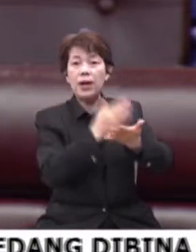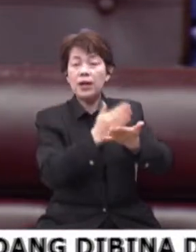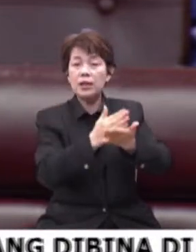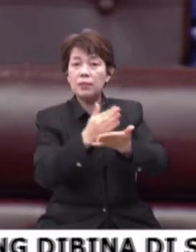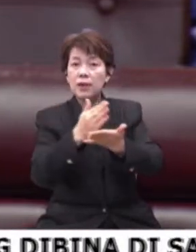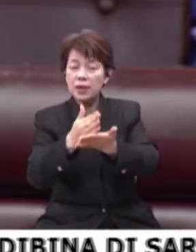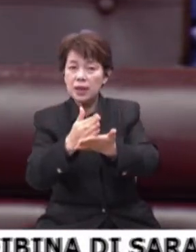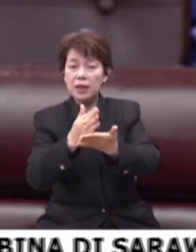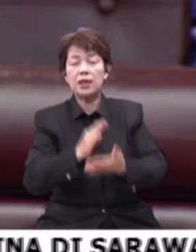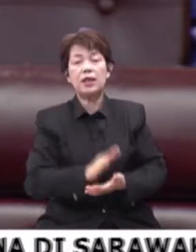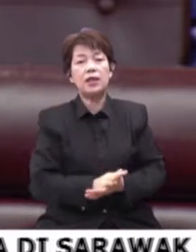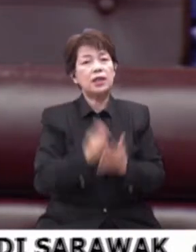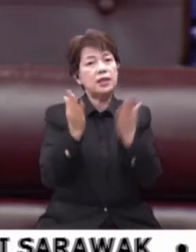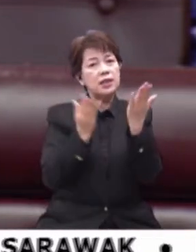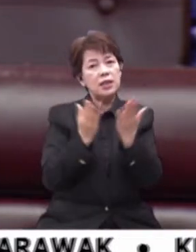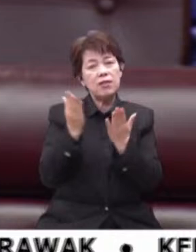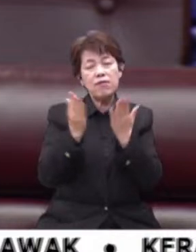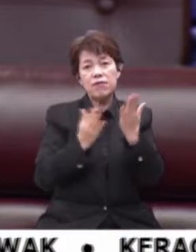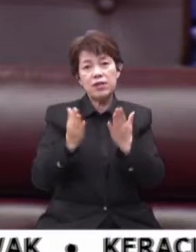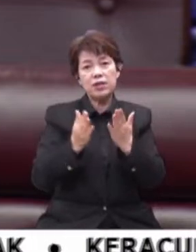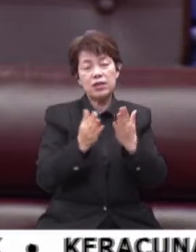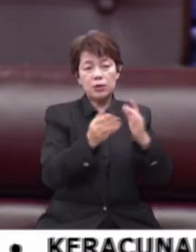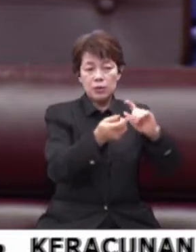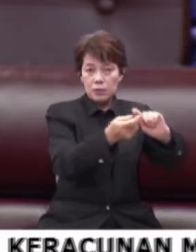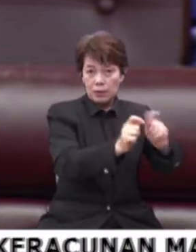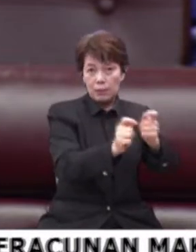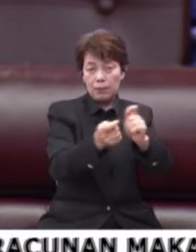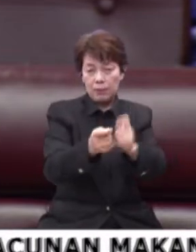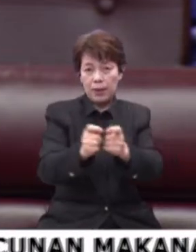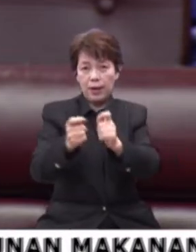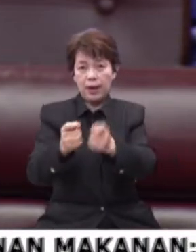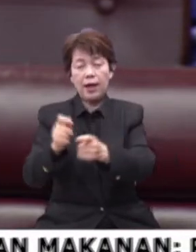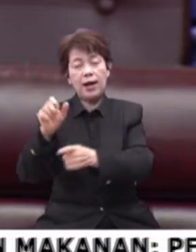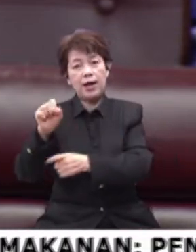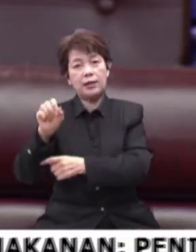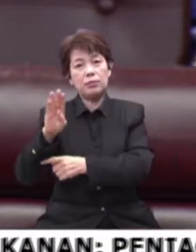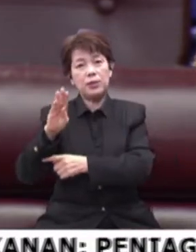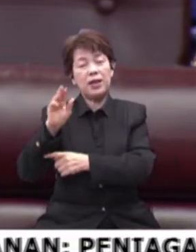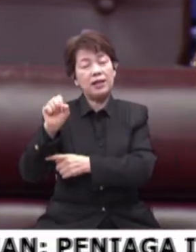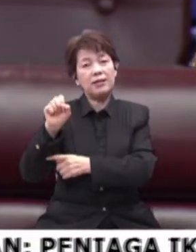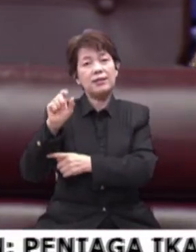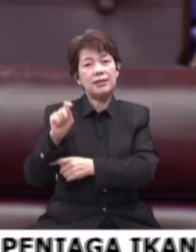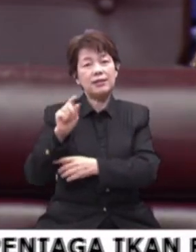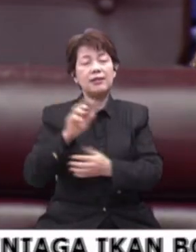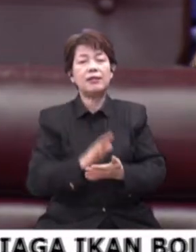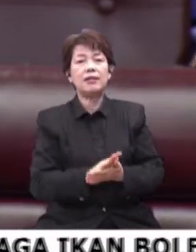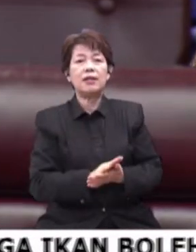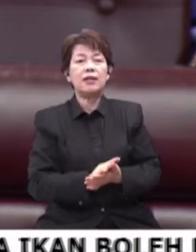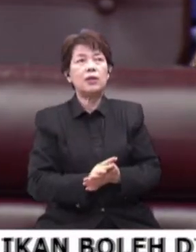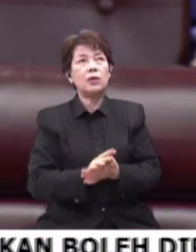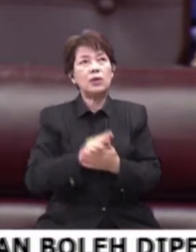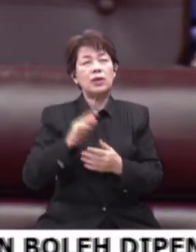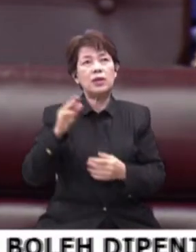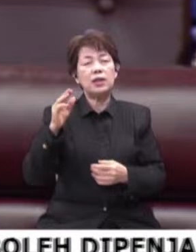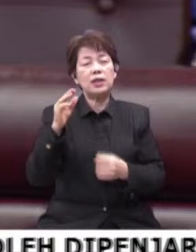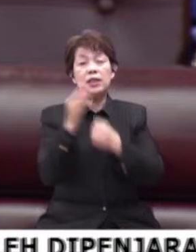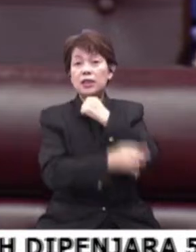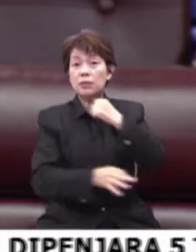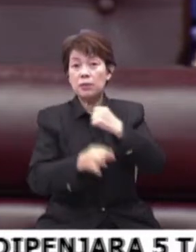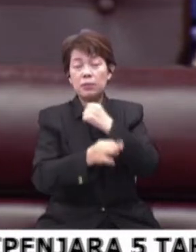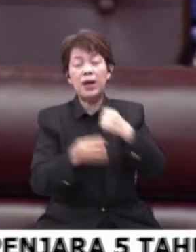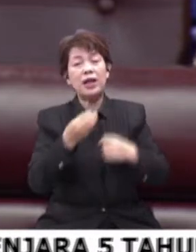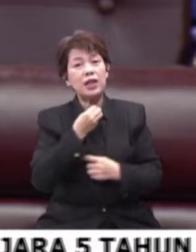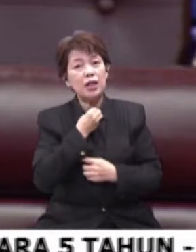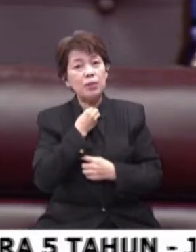stage bus transformation ataupun sbsd di kangar semban Ipoh wala